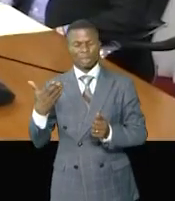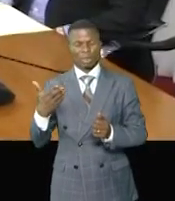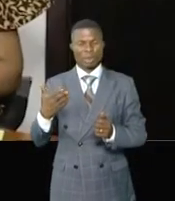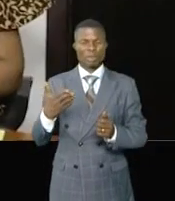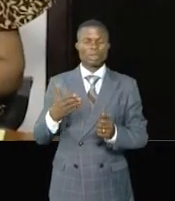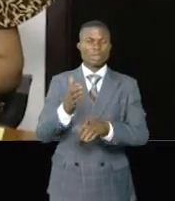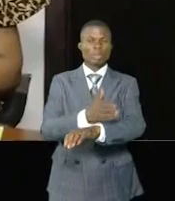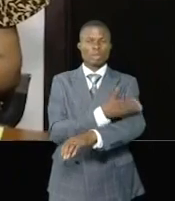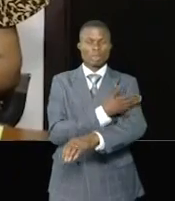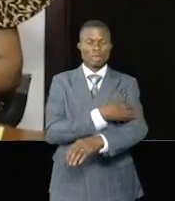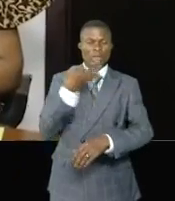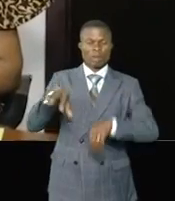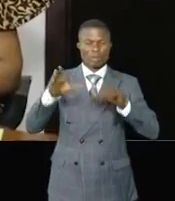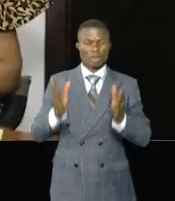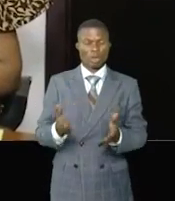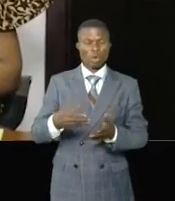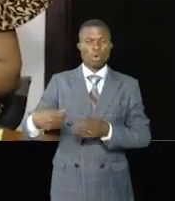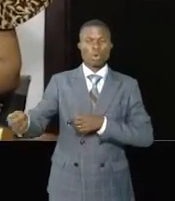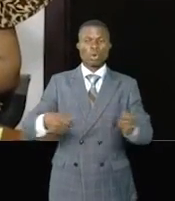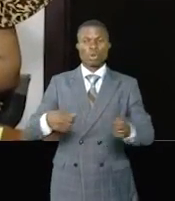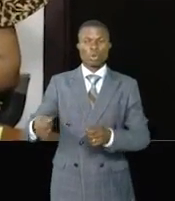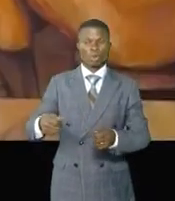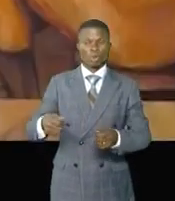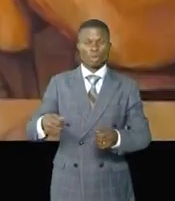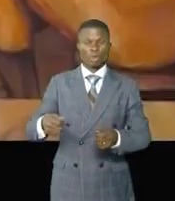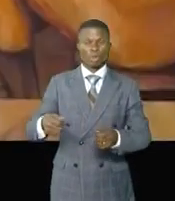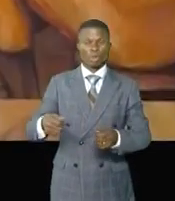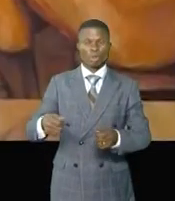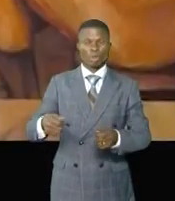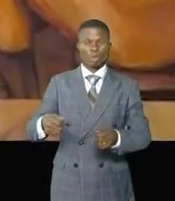0,43% de francs congolais sur le marché parallèle.